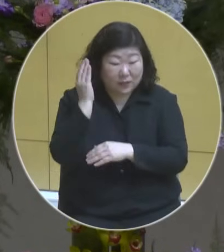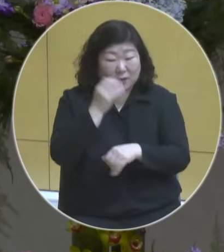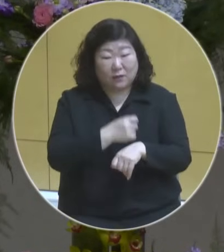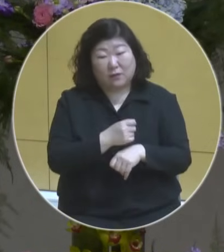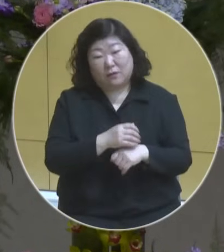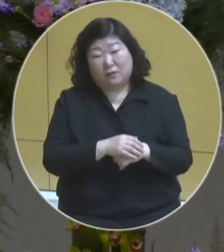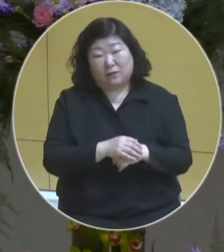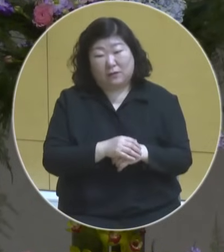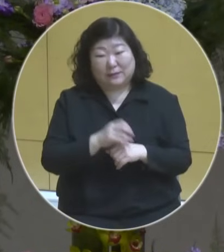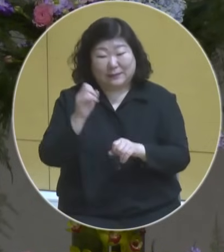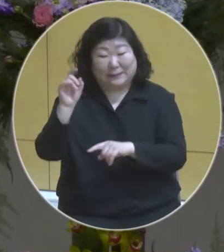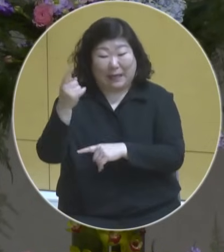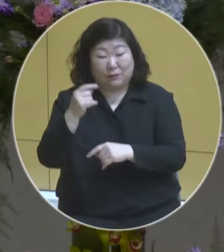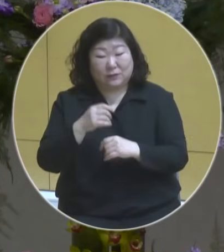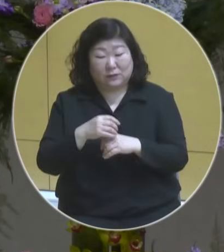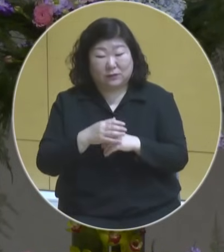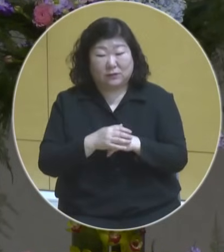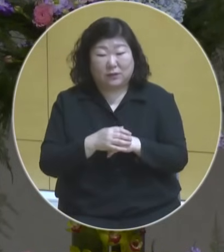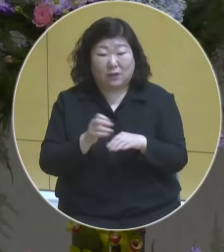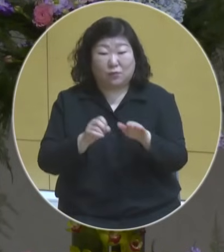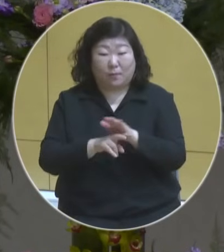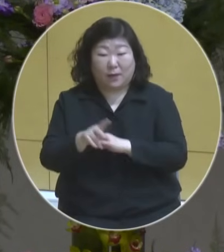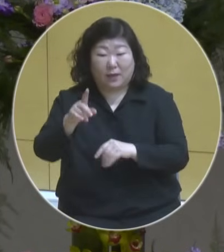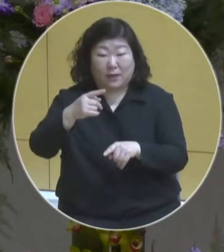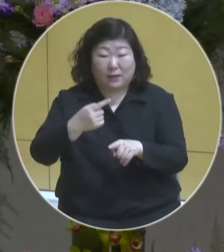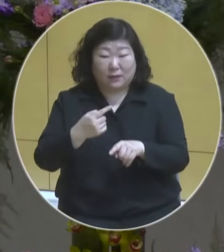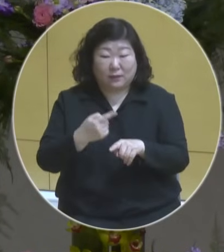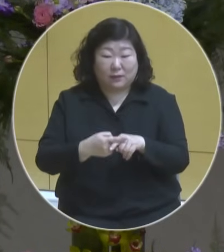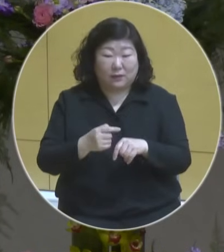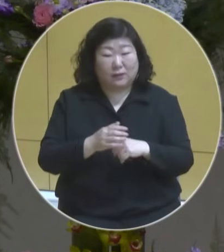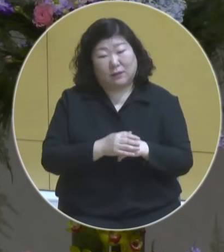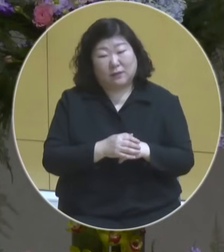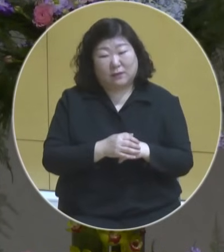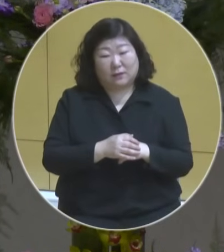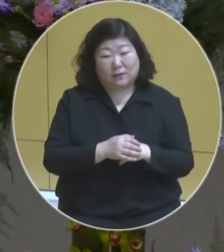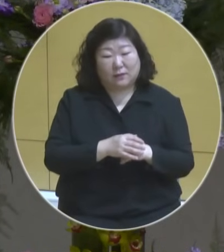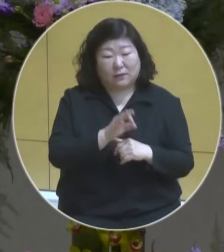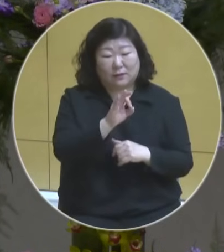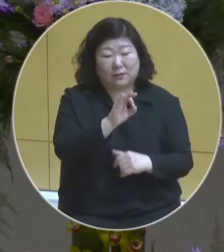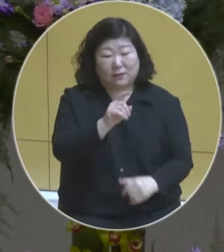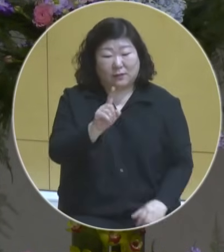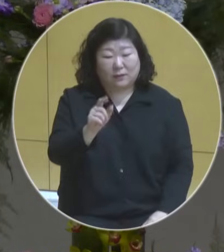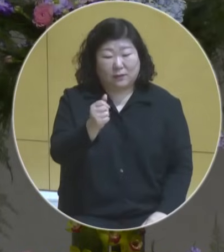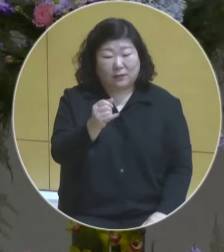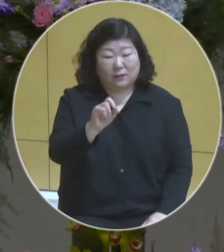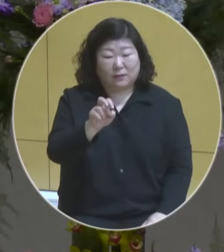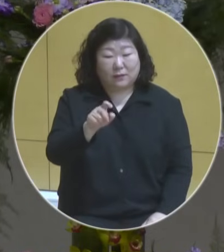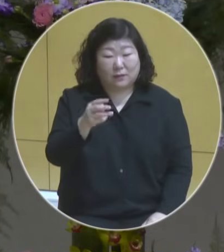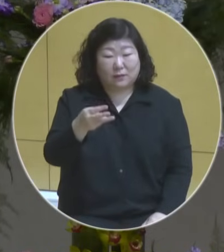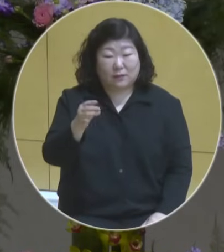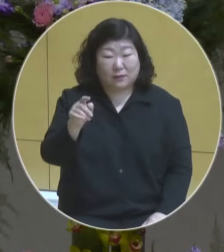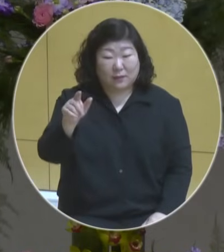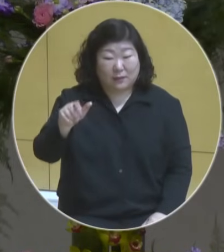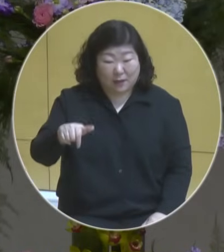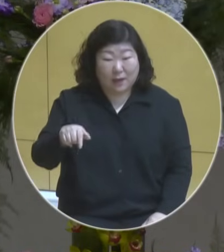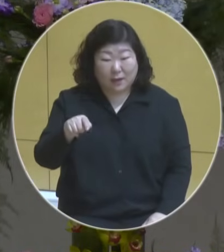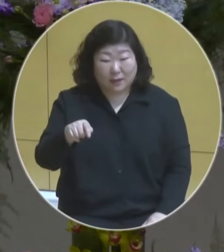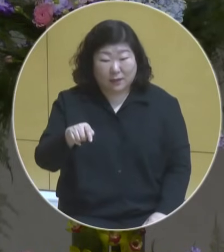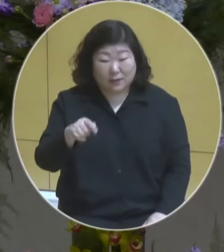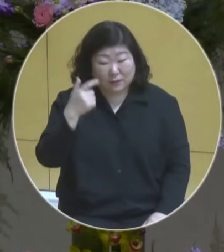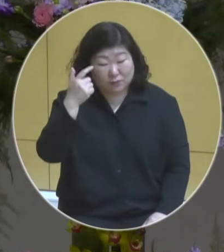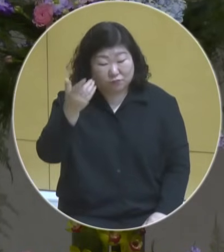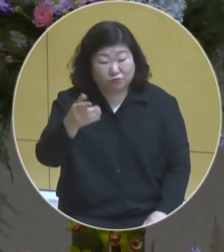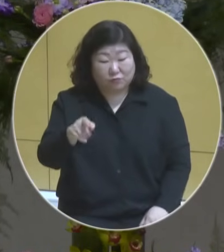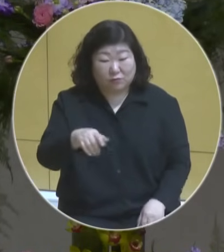합니다 먹을 것이라고는 제사장들만이 먹을 수 있는 진설병 외에는 없었습니다 이것이 율법으로 정해져 있습니다 그러나